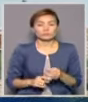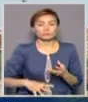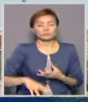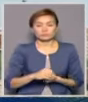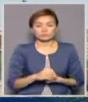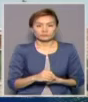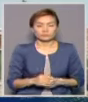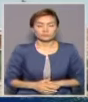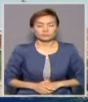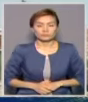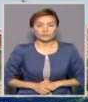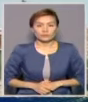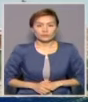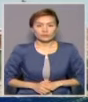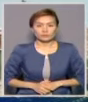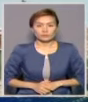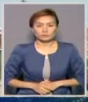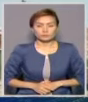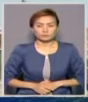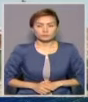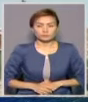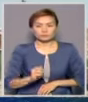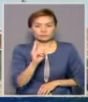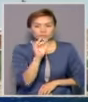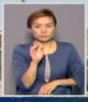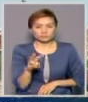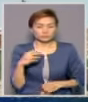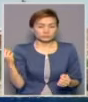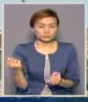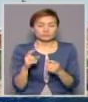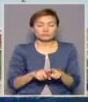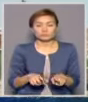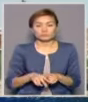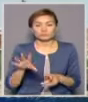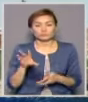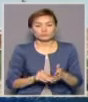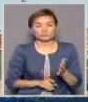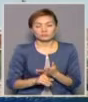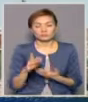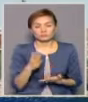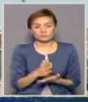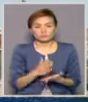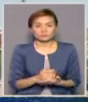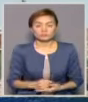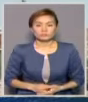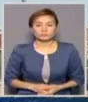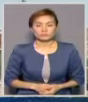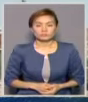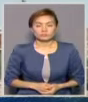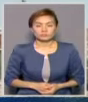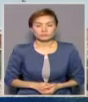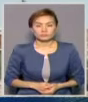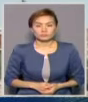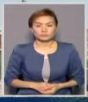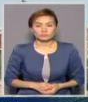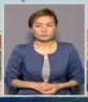қабыл болсын деп айтамын. Міне жастардың әкімшіліктің де міне қолдауыменен осы бәрі басталып жатыр. Мына келіп пагрушкіктер беріп,